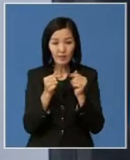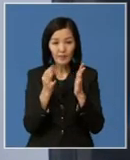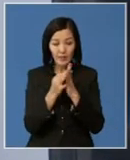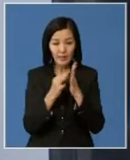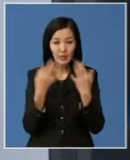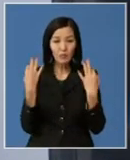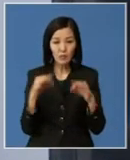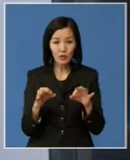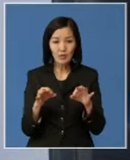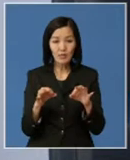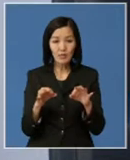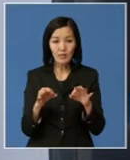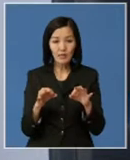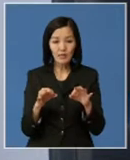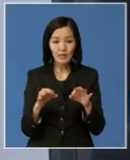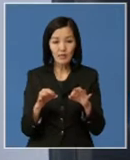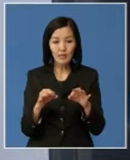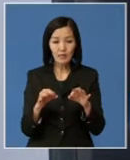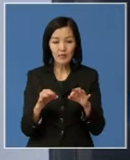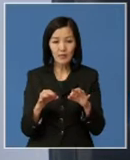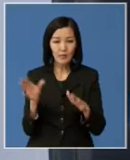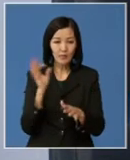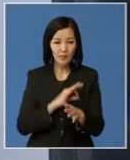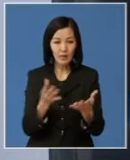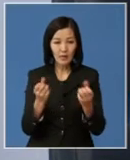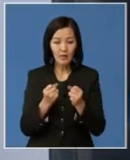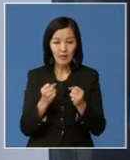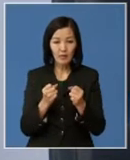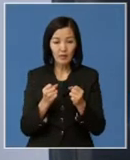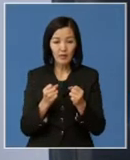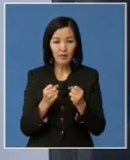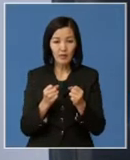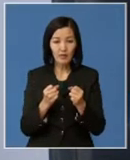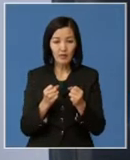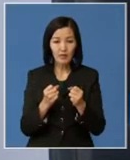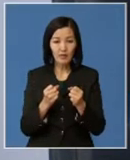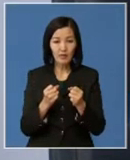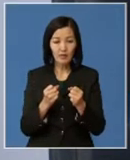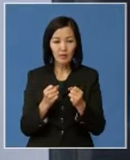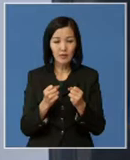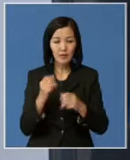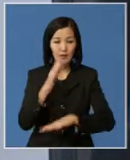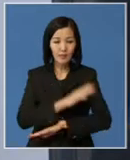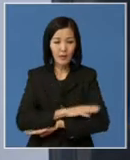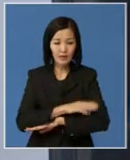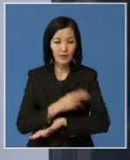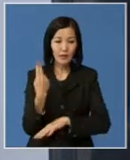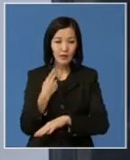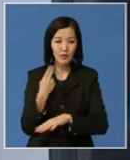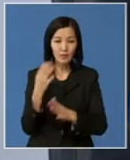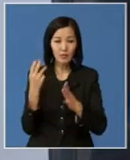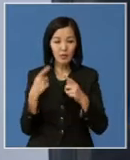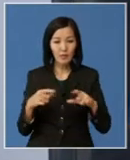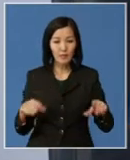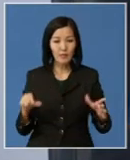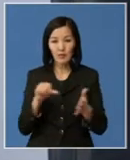сертификатты тапсырып, тиісті балын ала береді, онда біздің жаңағы ағылшын тілі бойынша пәні бойынша емтиханды